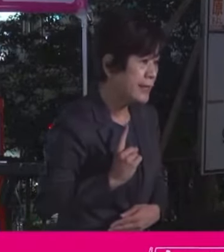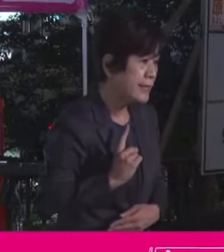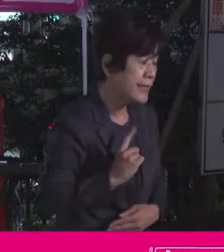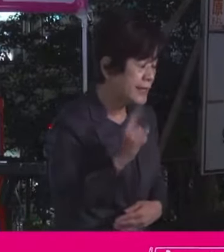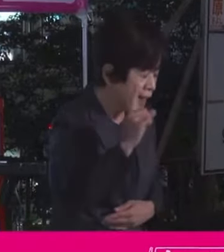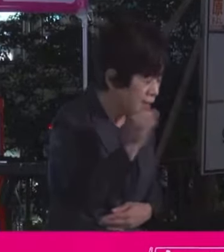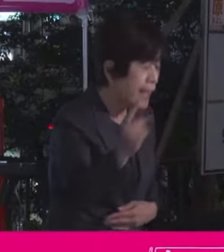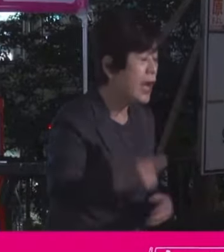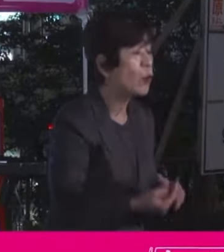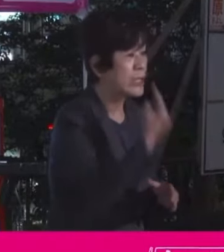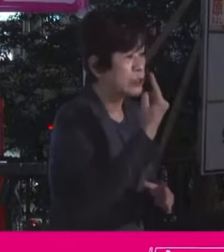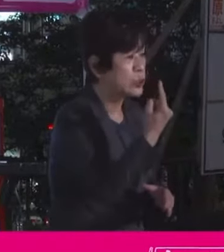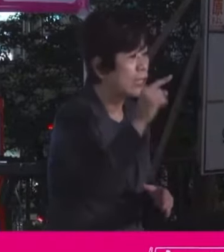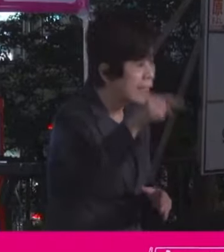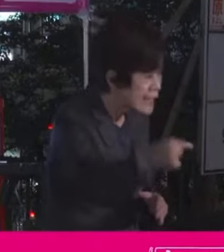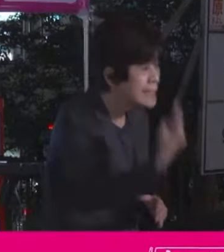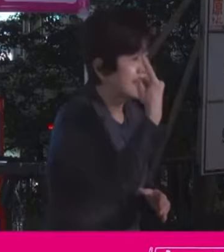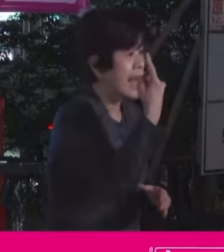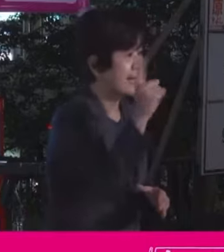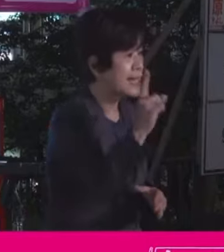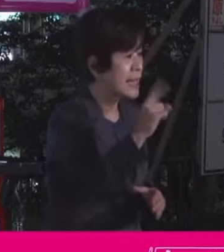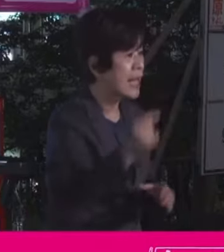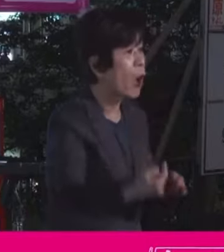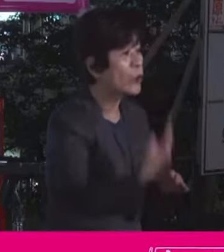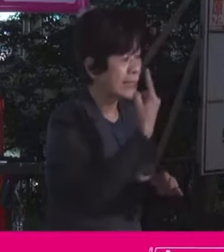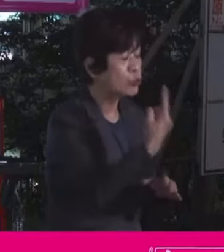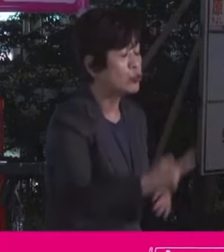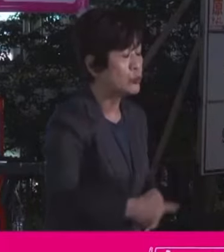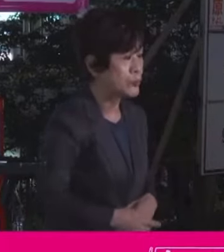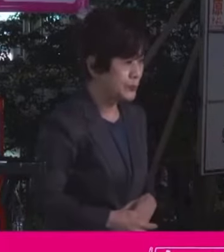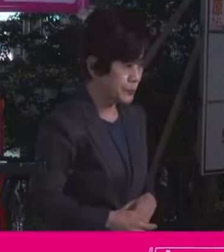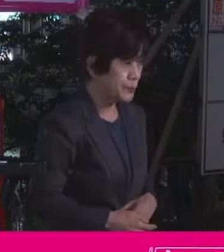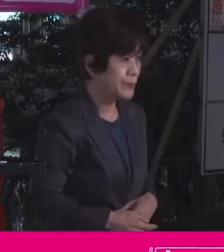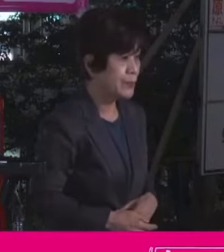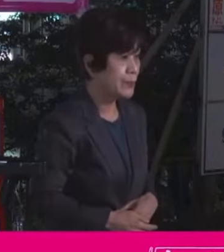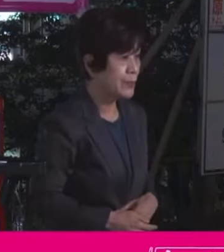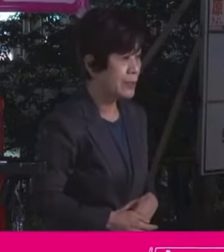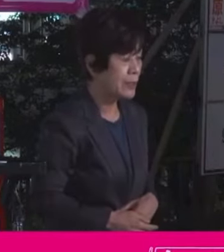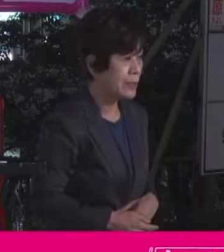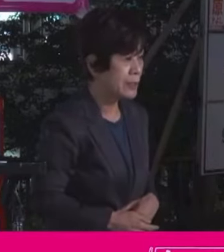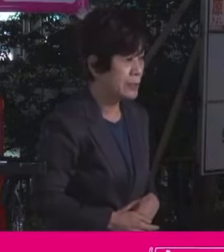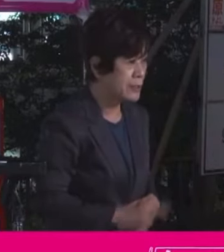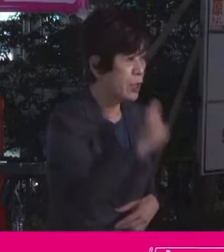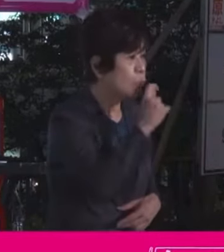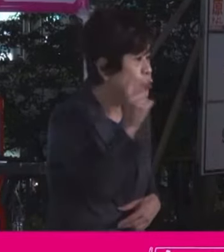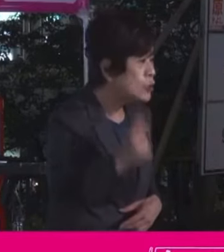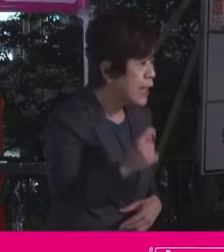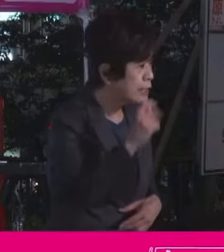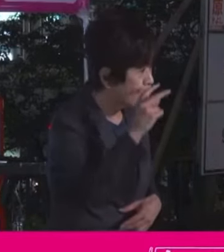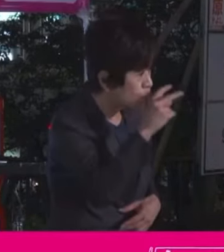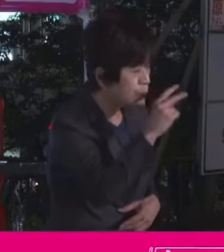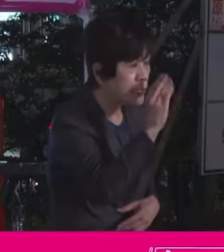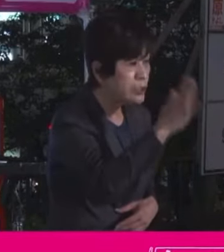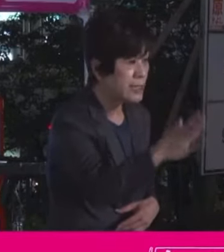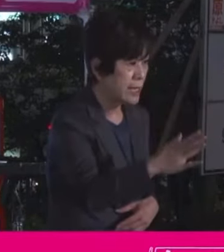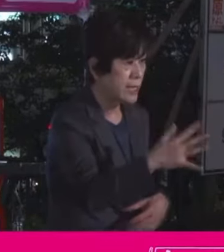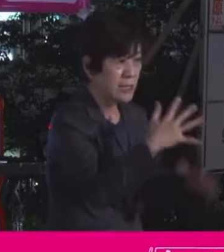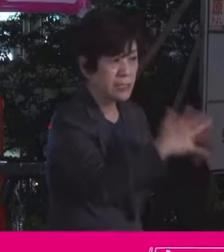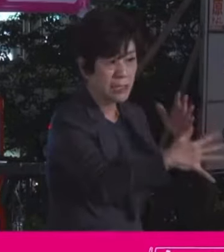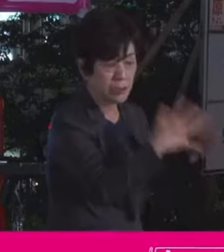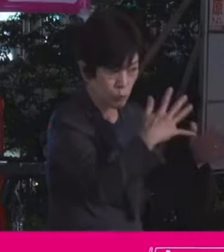きます。おかしくなってきました。ウクライナを見てください。起きてしまいました